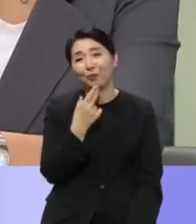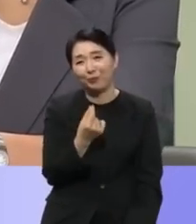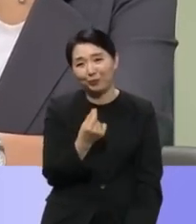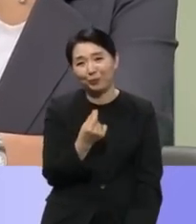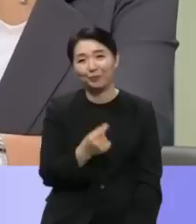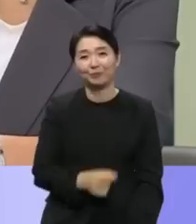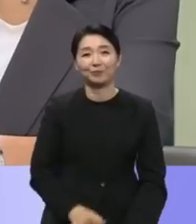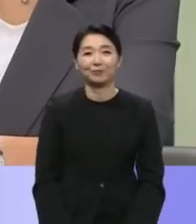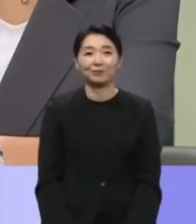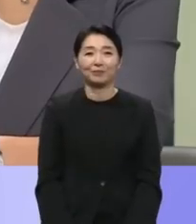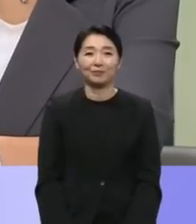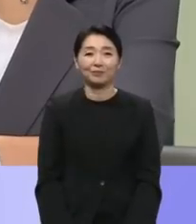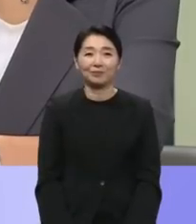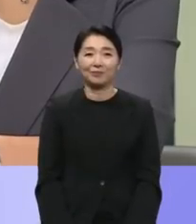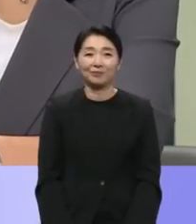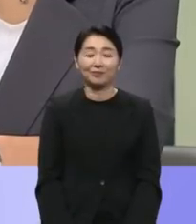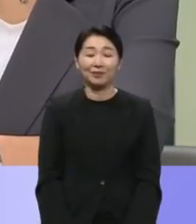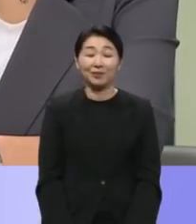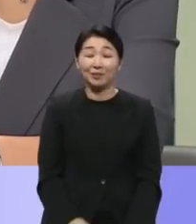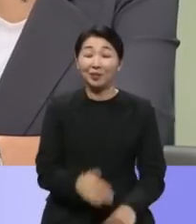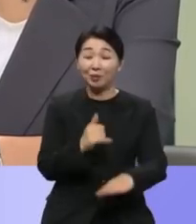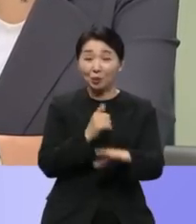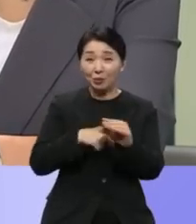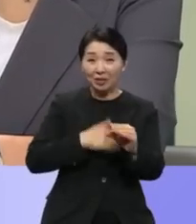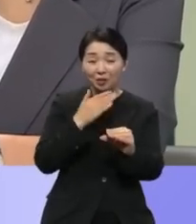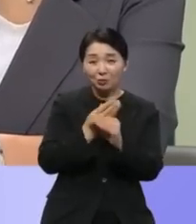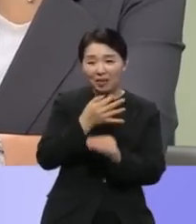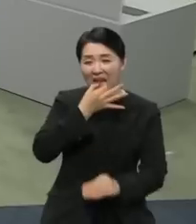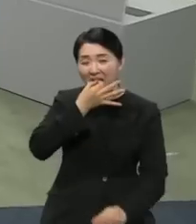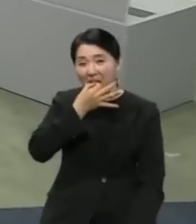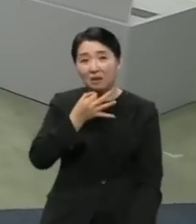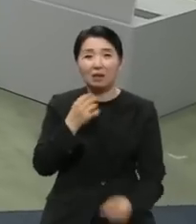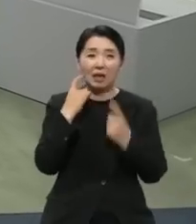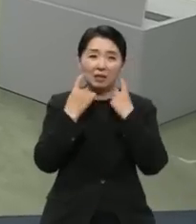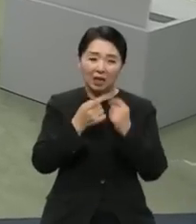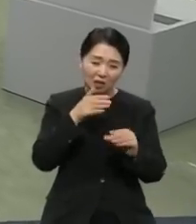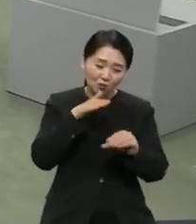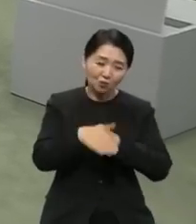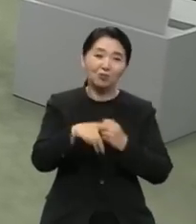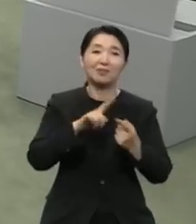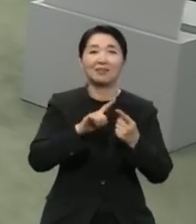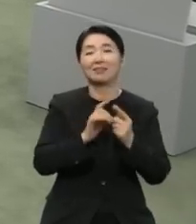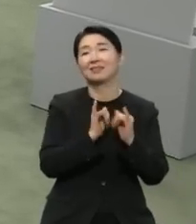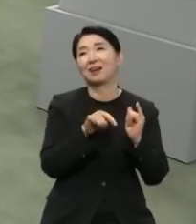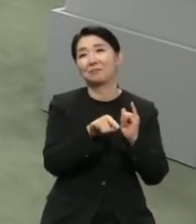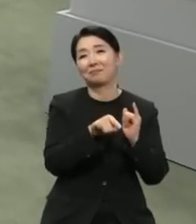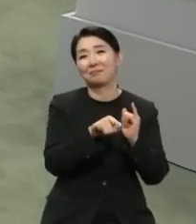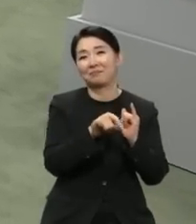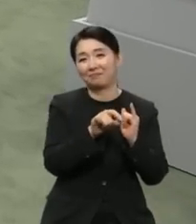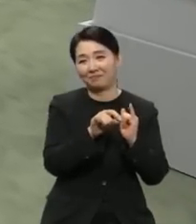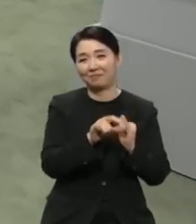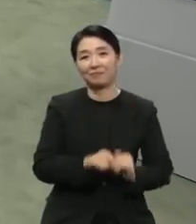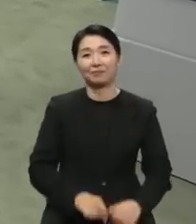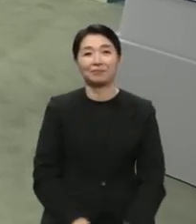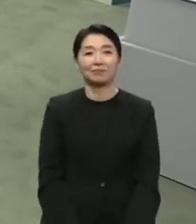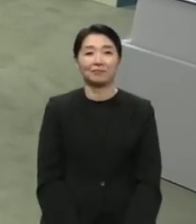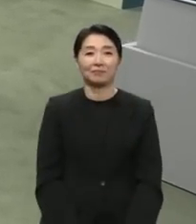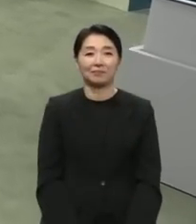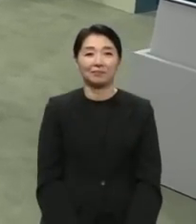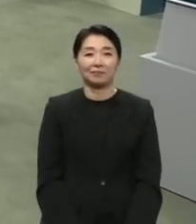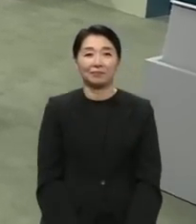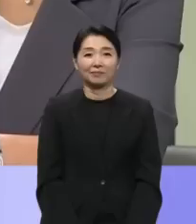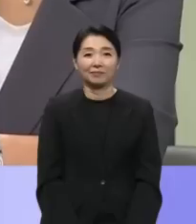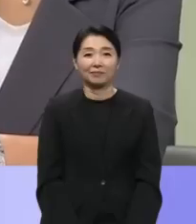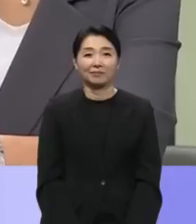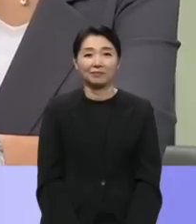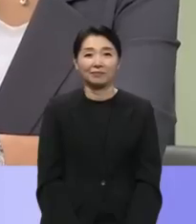사고 또 다른 말로 하면 좀 이기적인 사고라고도 할 수 있는 개인주의적인 굉장히 이기적인 방식으로 이제 하는 행동하는 것이죠